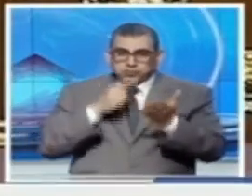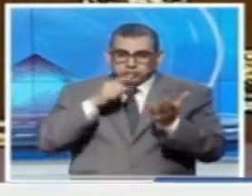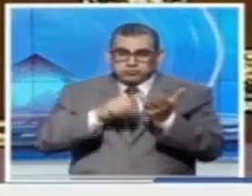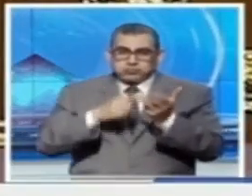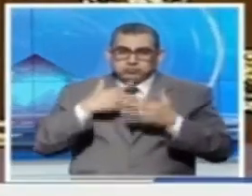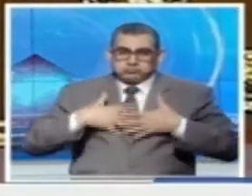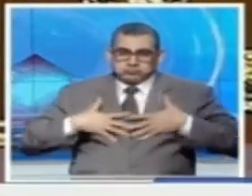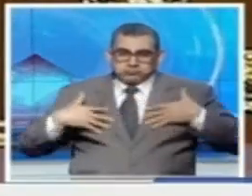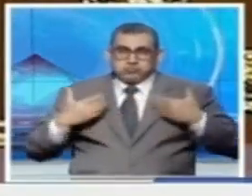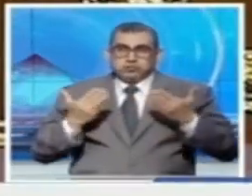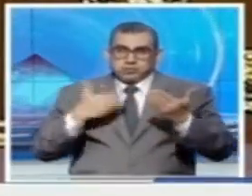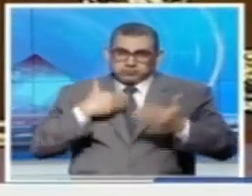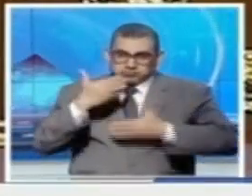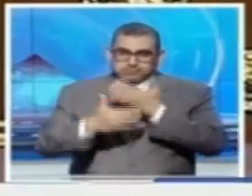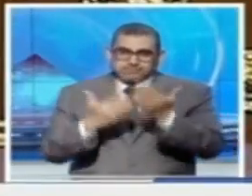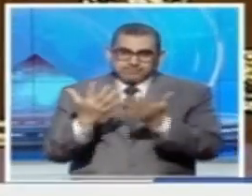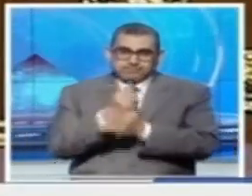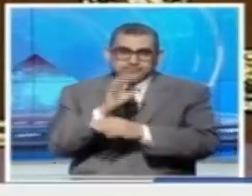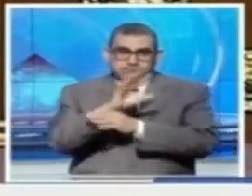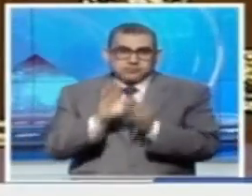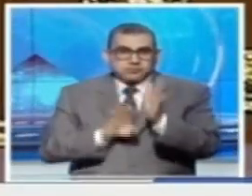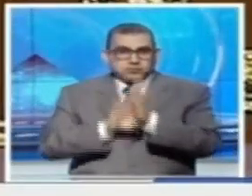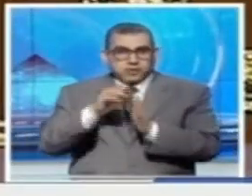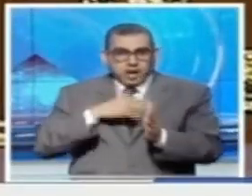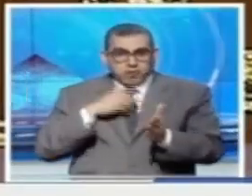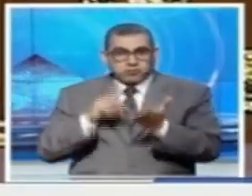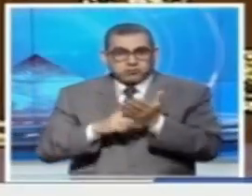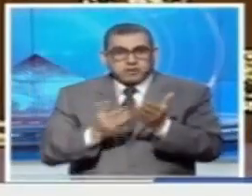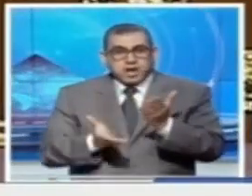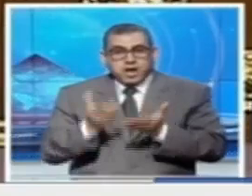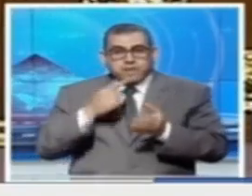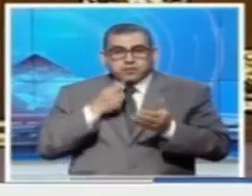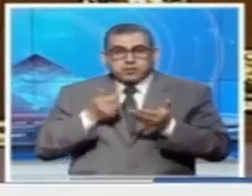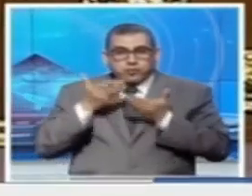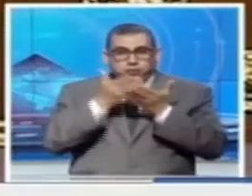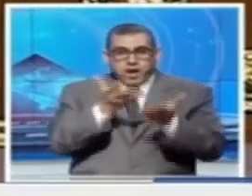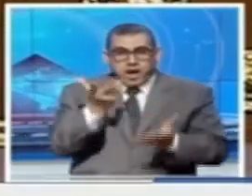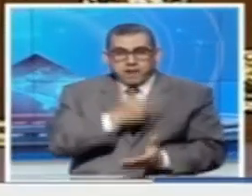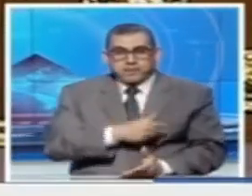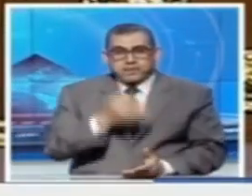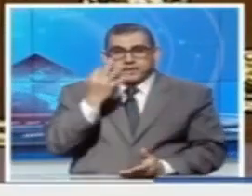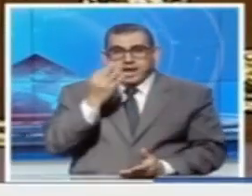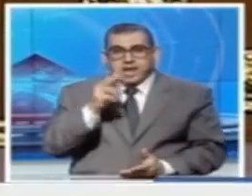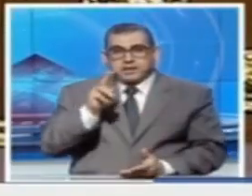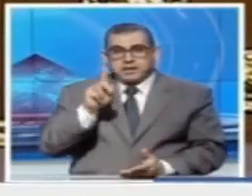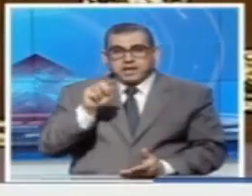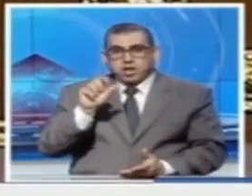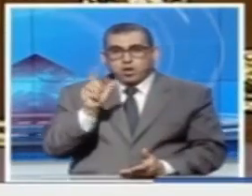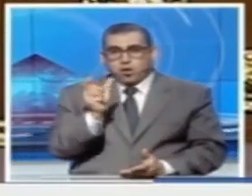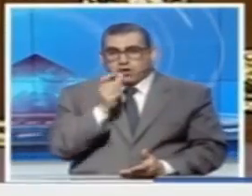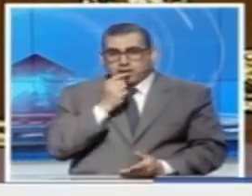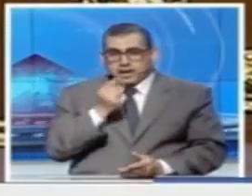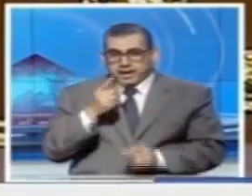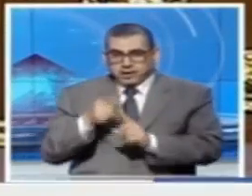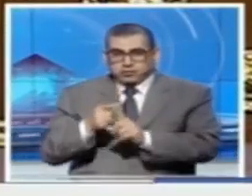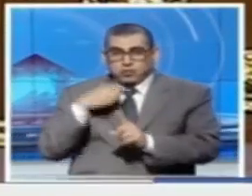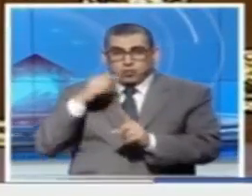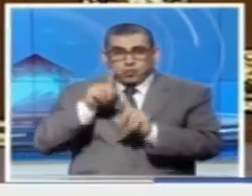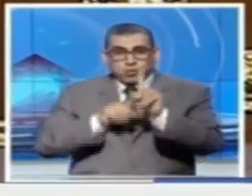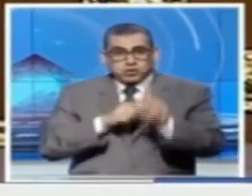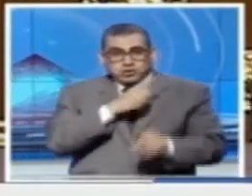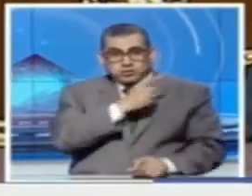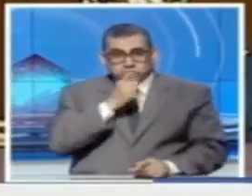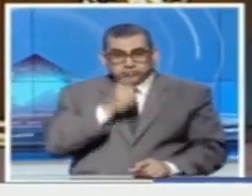بالطموحة والأكثر تحفيزا للنمو وتبلغ قيمة المصروفات فيها نحو 3 تريليونات جنيه. الوزير أكد